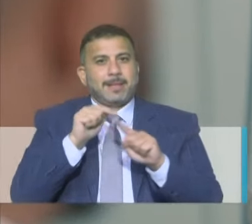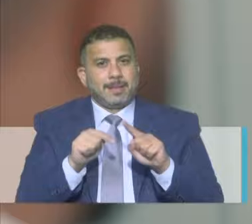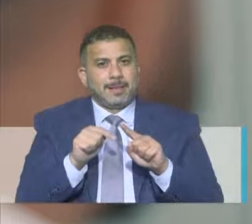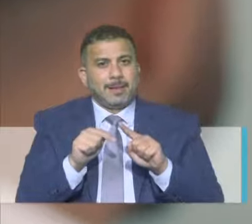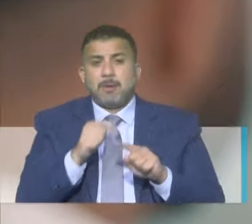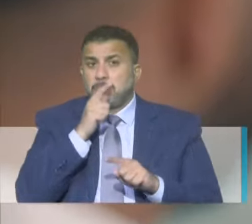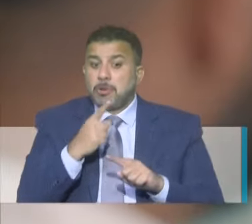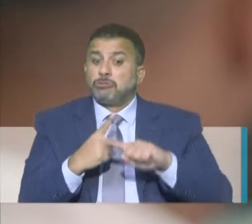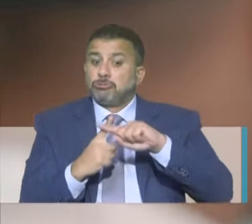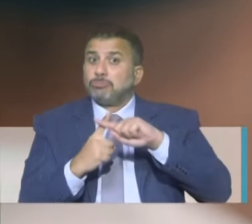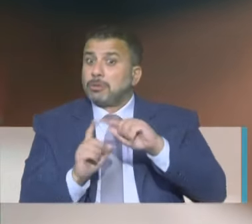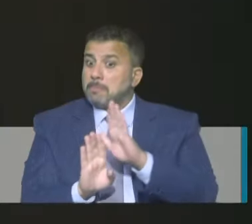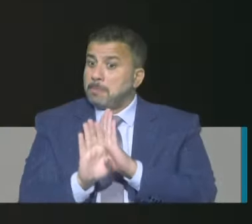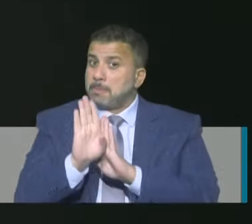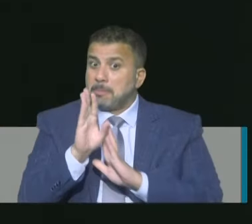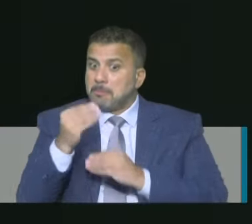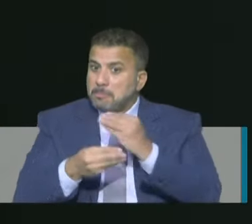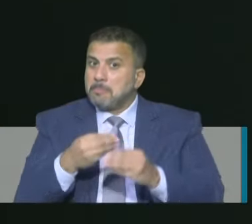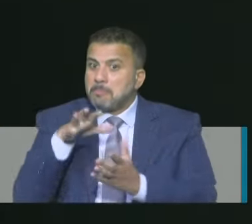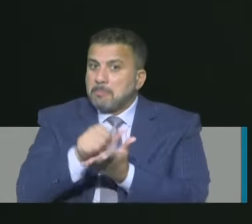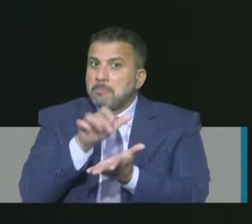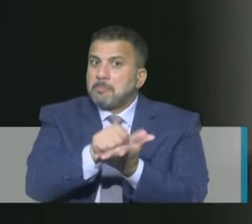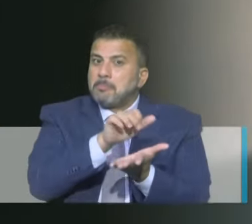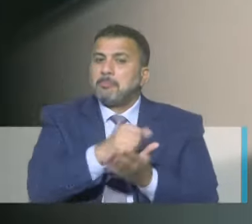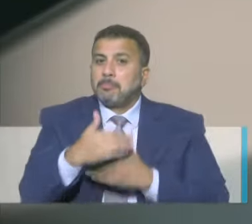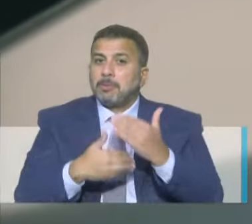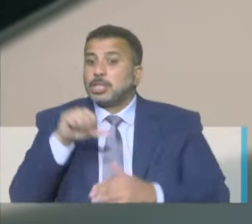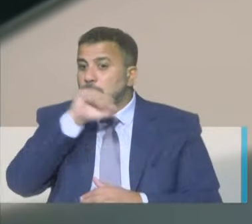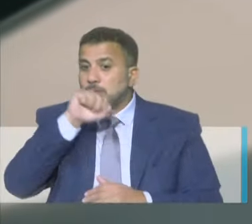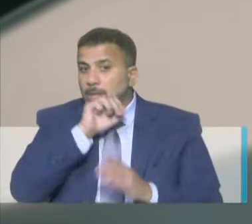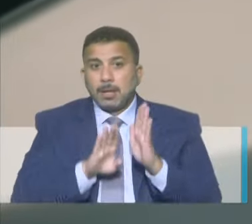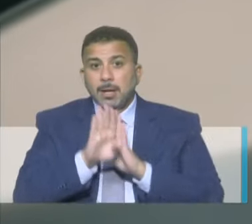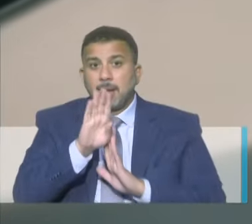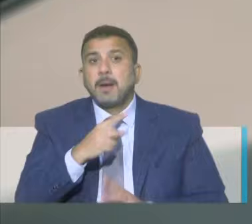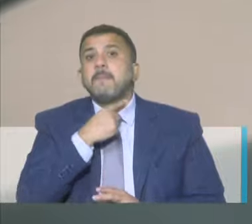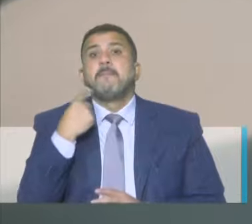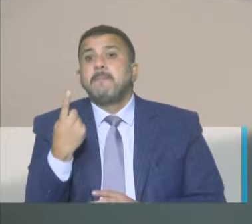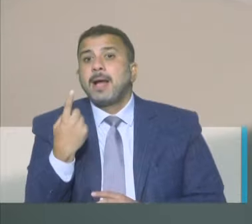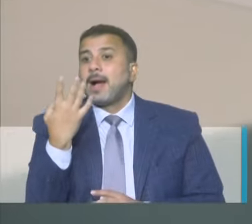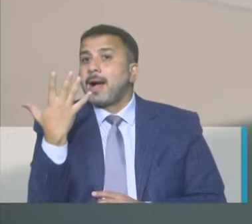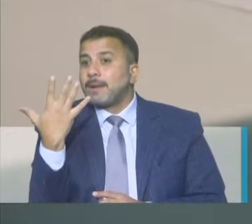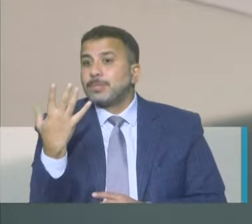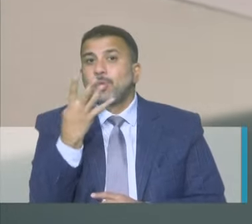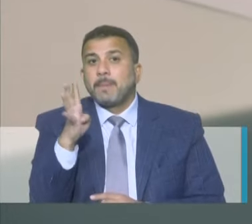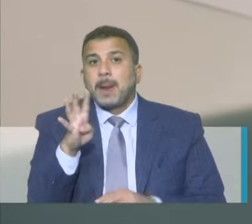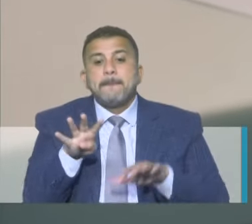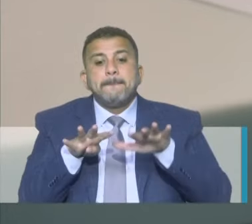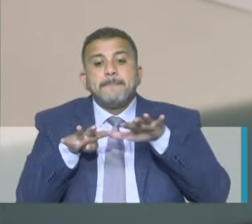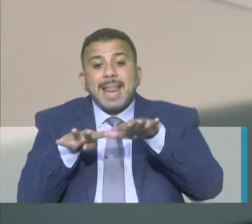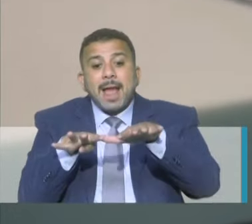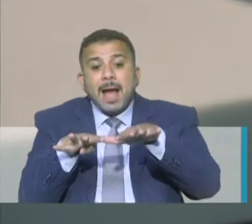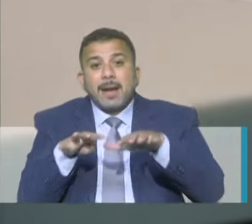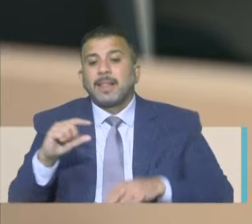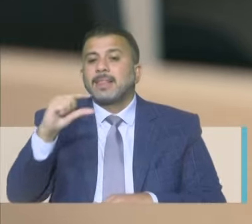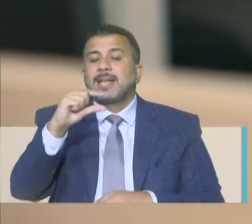ينعكس إيجاباً على إجمالي الناتج المحلي للإمارة والذي تجاوز 145 مليار درهم في